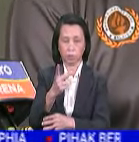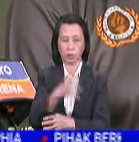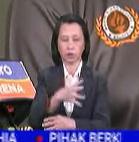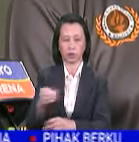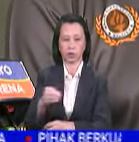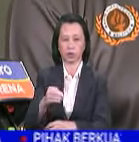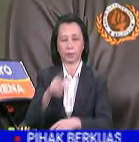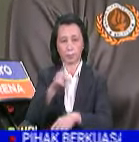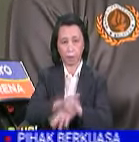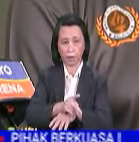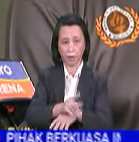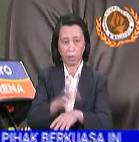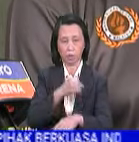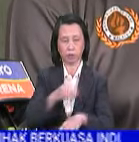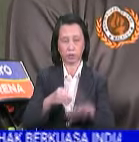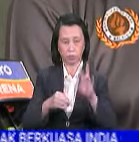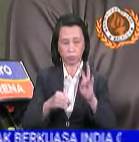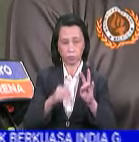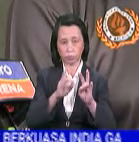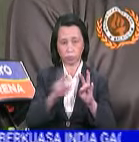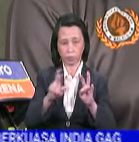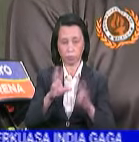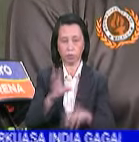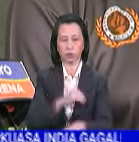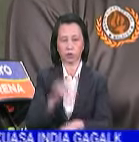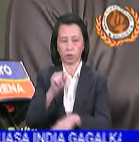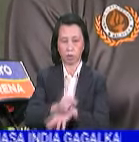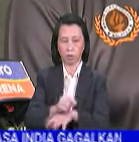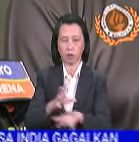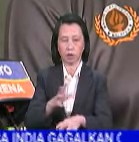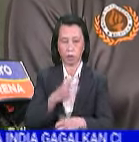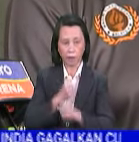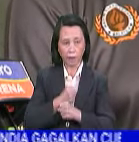RM7,500 manakala Perak RM7,000 dan Gangsa